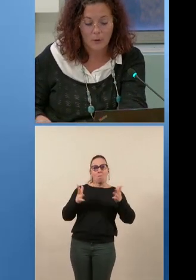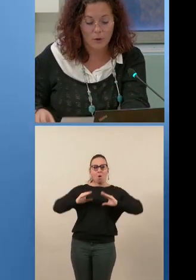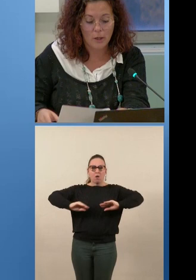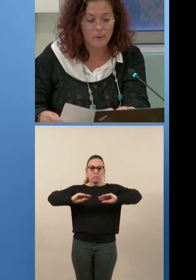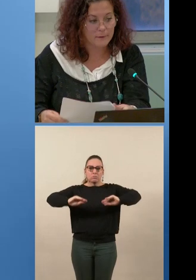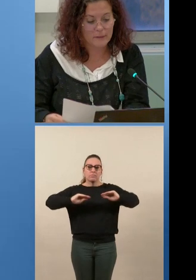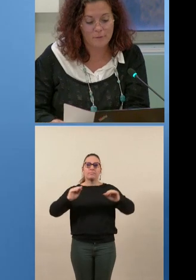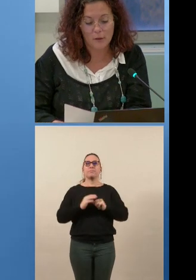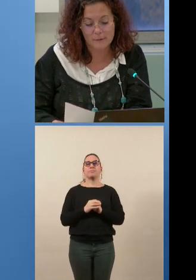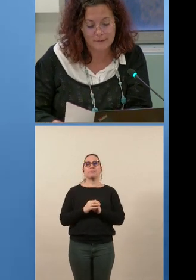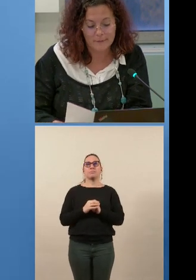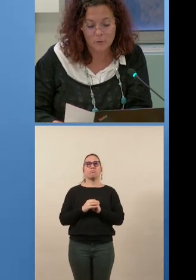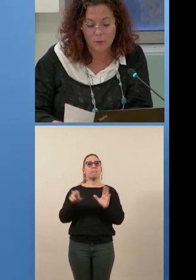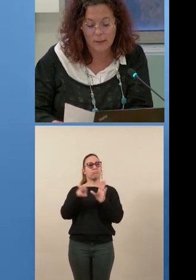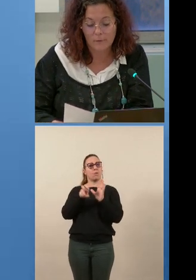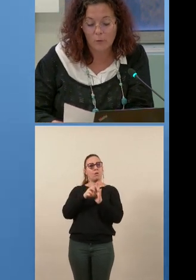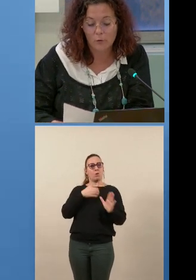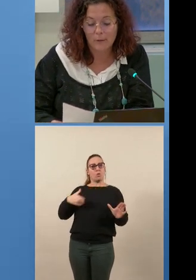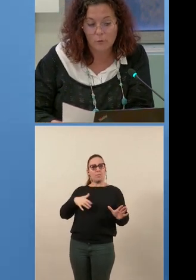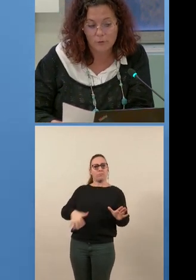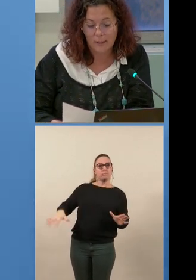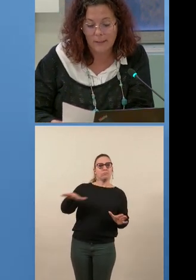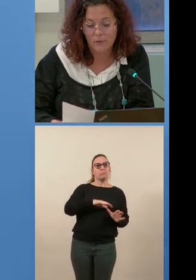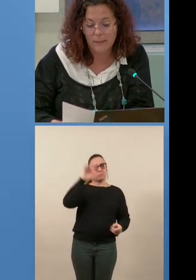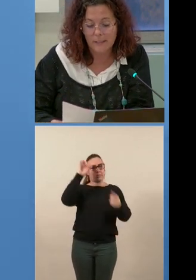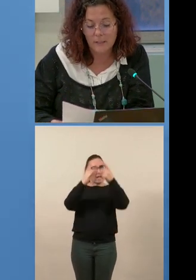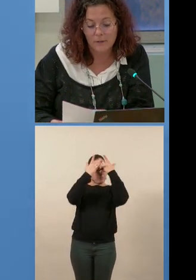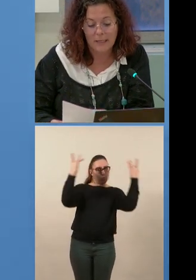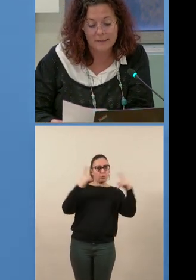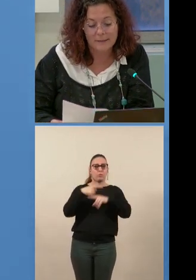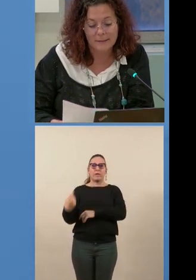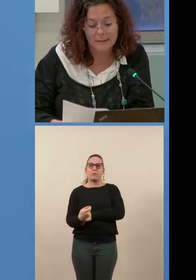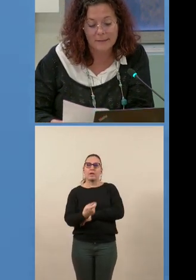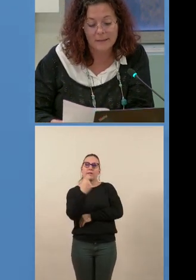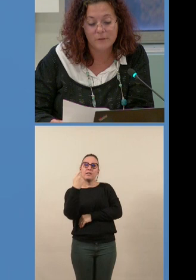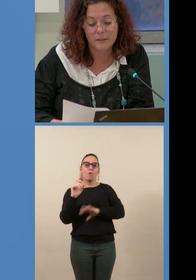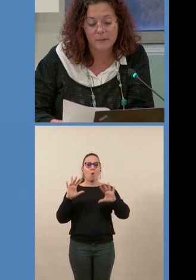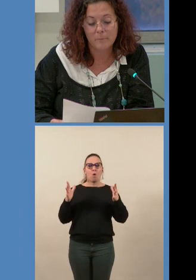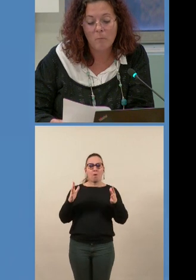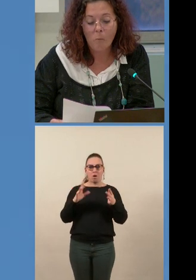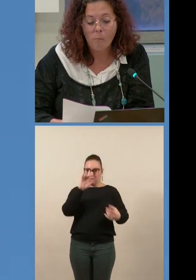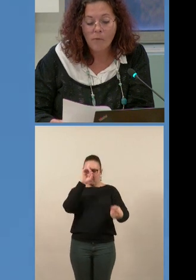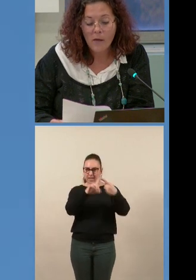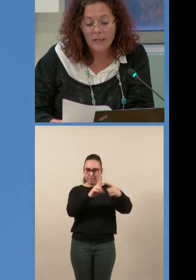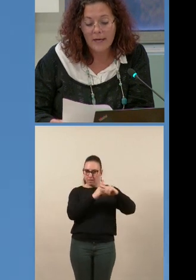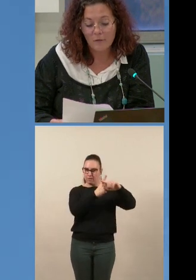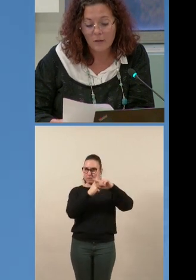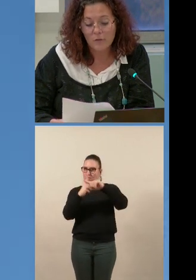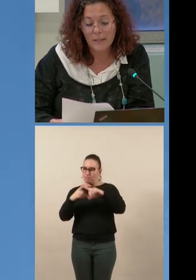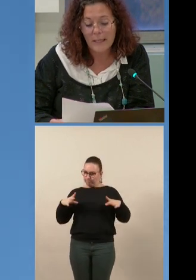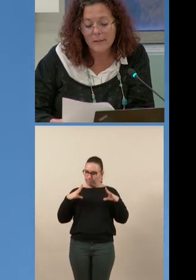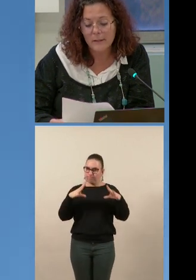Grenoble s'efforce d'instaurer dans le domaine culturel et éducatif grâce à des initiatives ciblées la